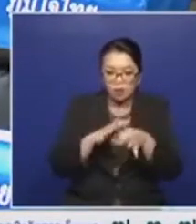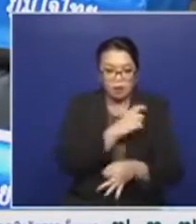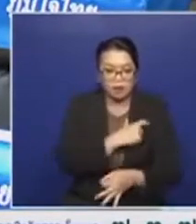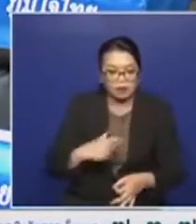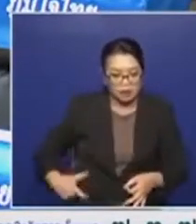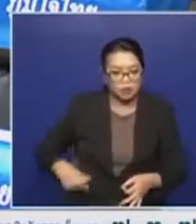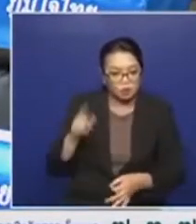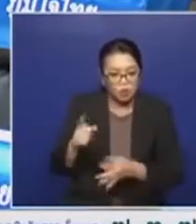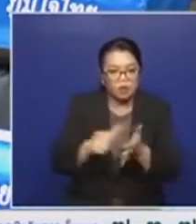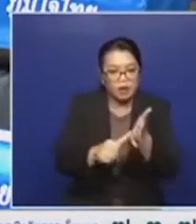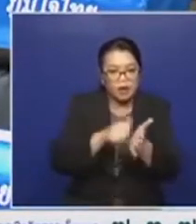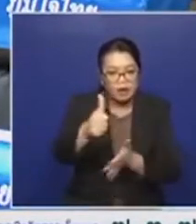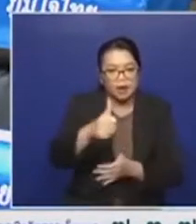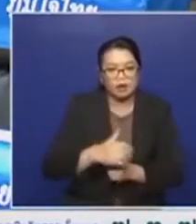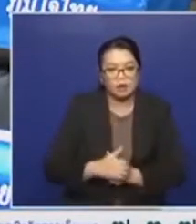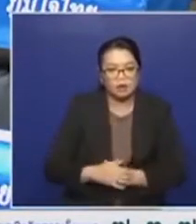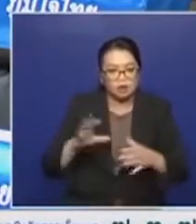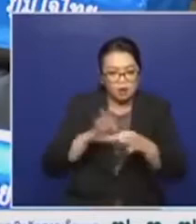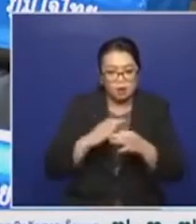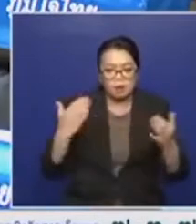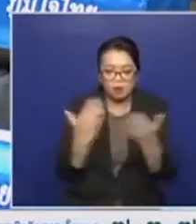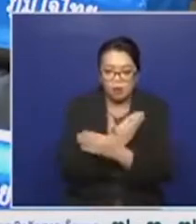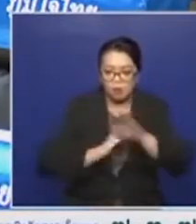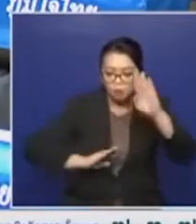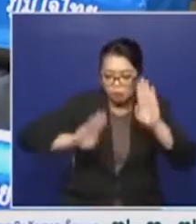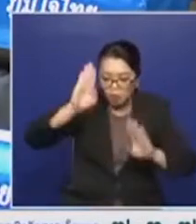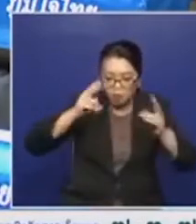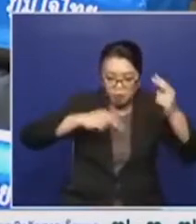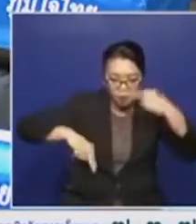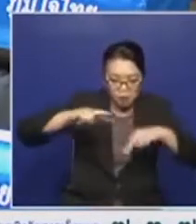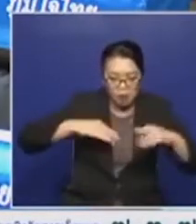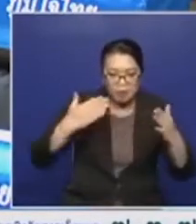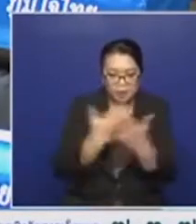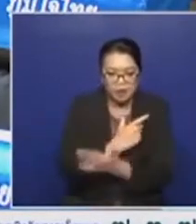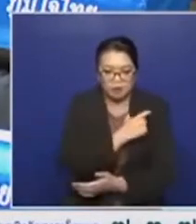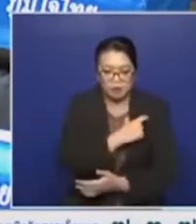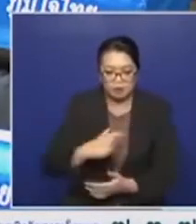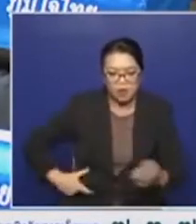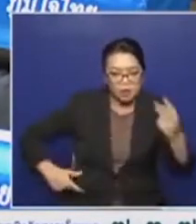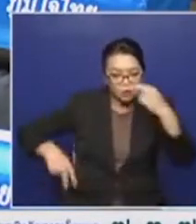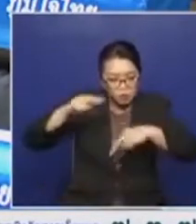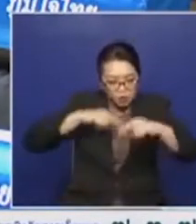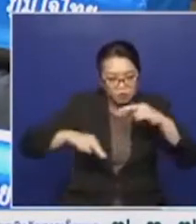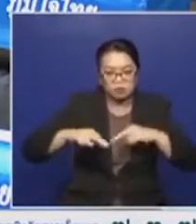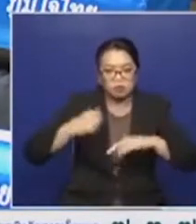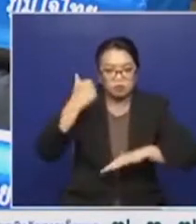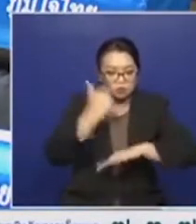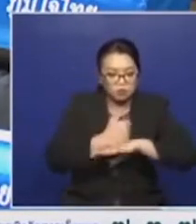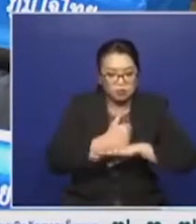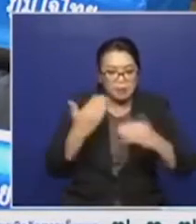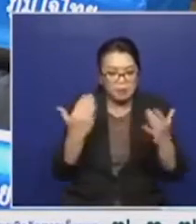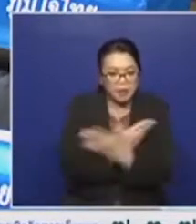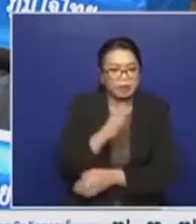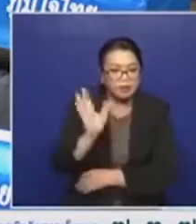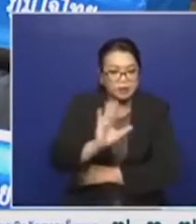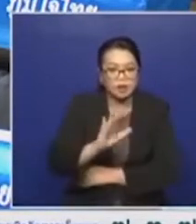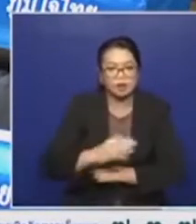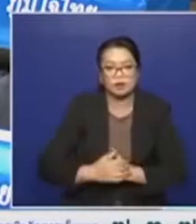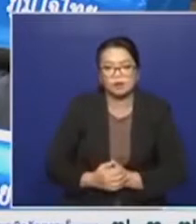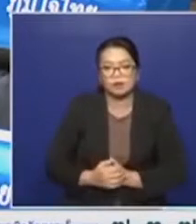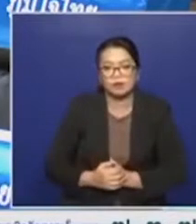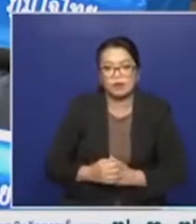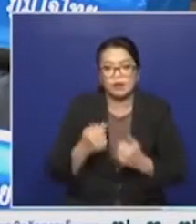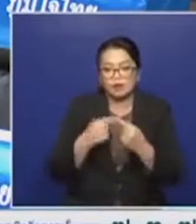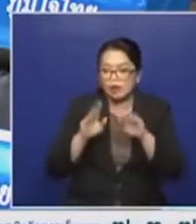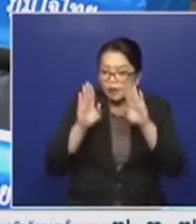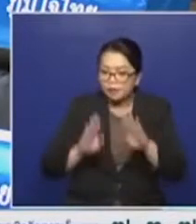๒หาใช่เป็นการเปลี่ยนแปลงระบอบการปกครองแบบประชาธิปไตยอันมีพระมหากษัตริย์เป็นประมุขหรือเปลี่ยนแปลง